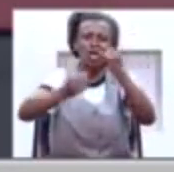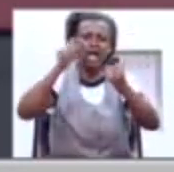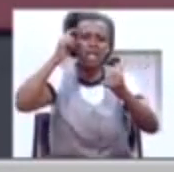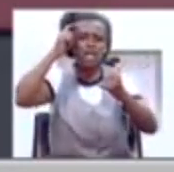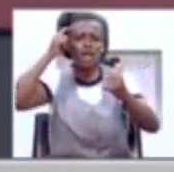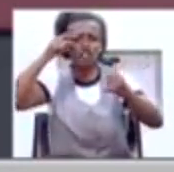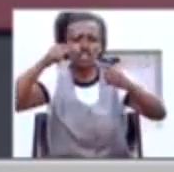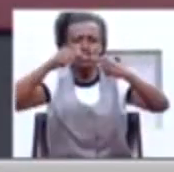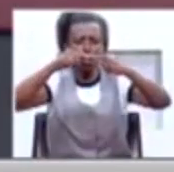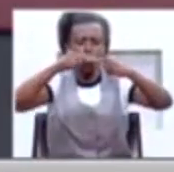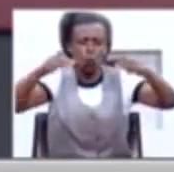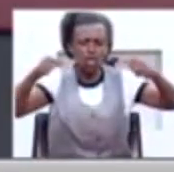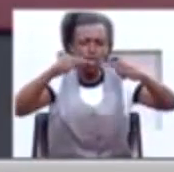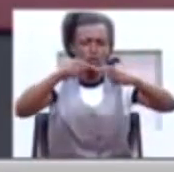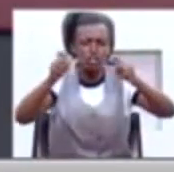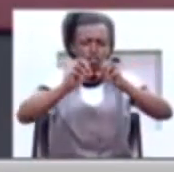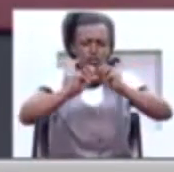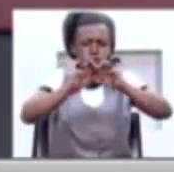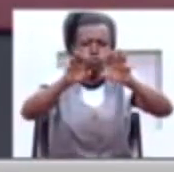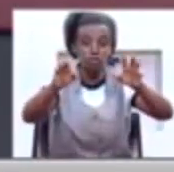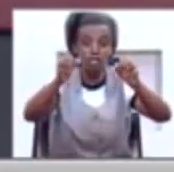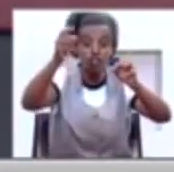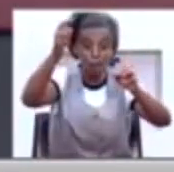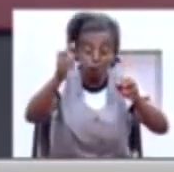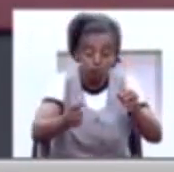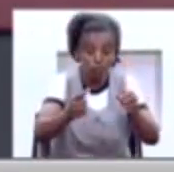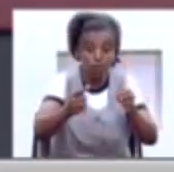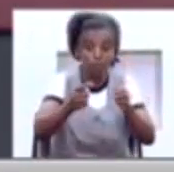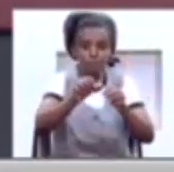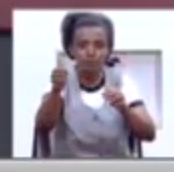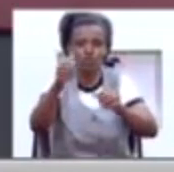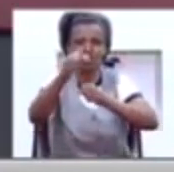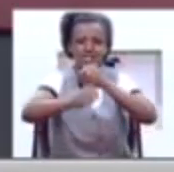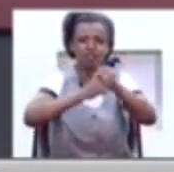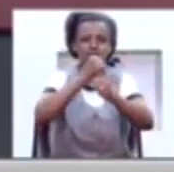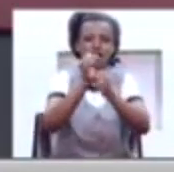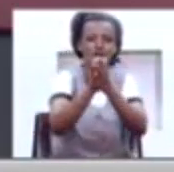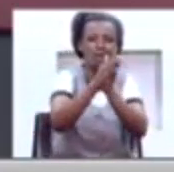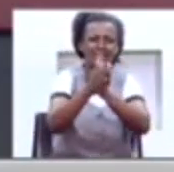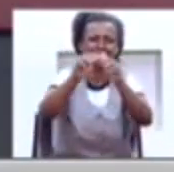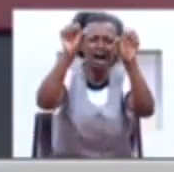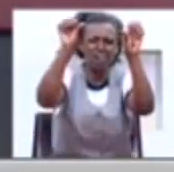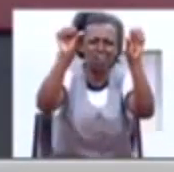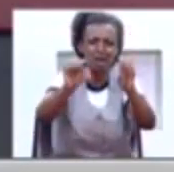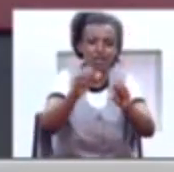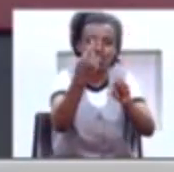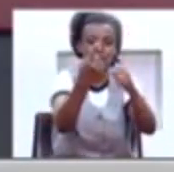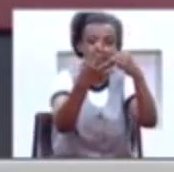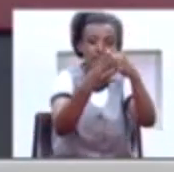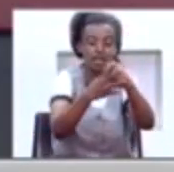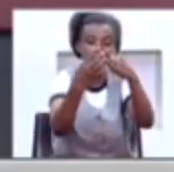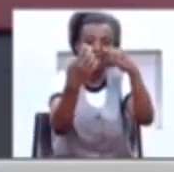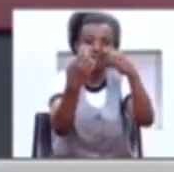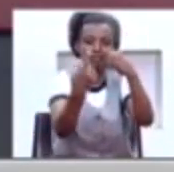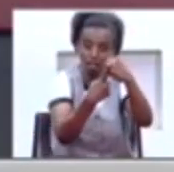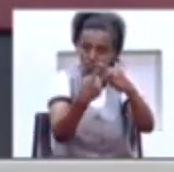ngengabitekerezo y'urwango igenda ibibwa mu bantu iyo tugeze noneho undi mwaka waranze amateka y'u Rwanda mabi ni